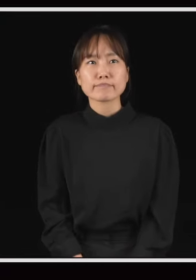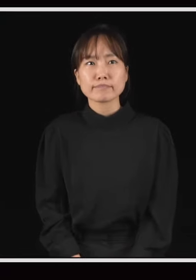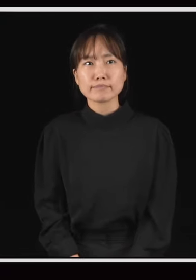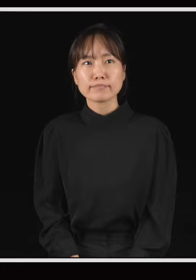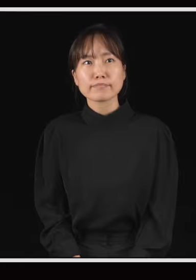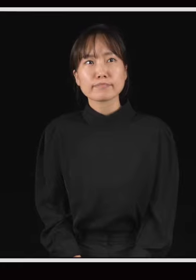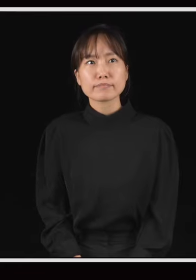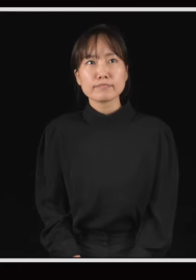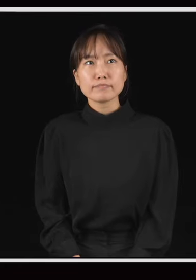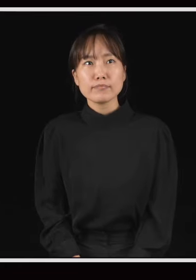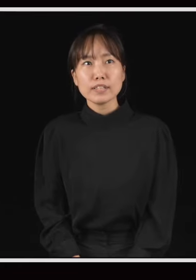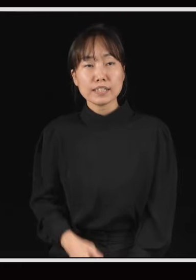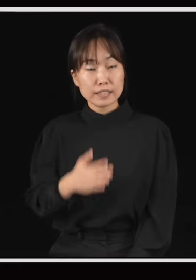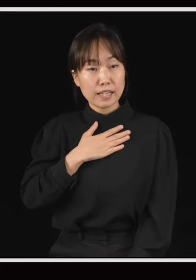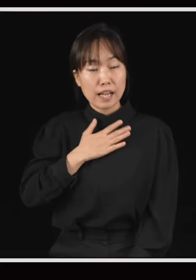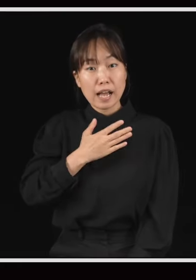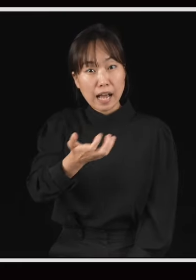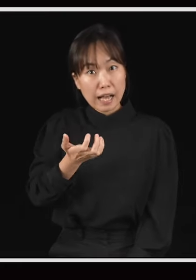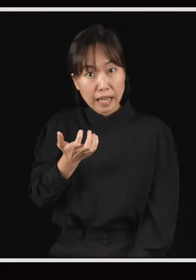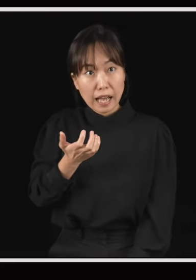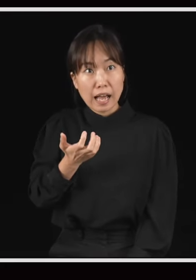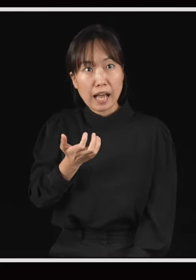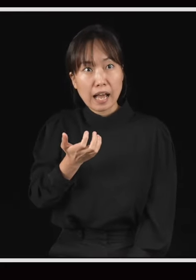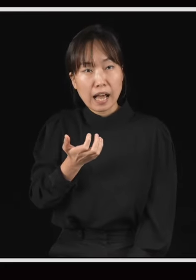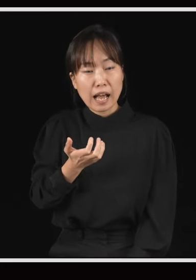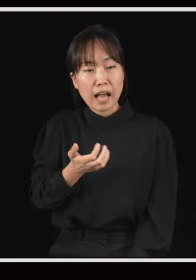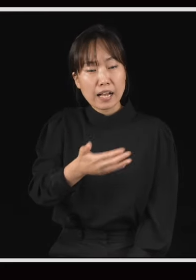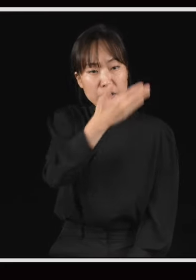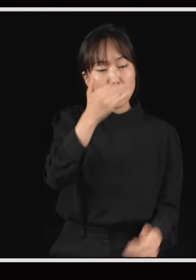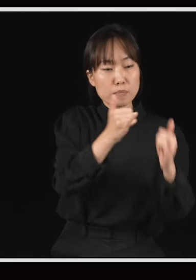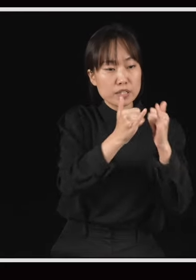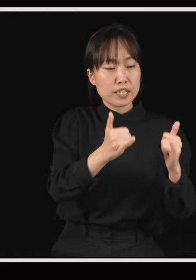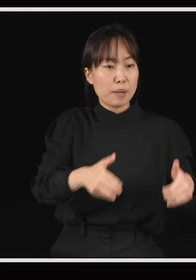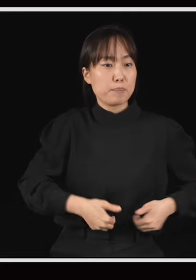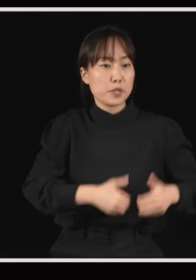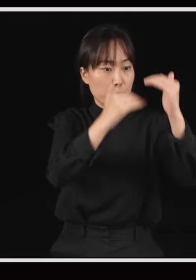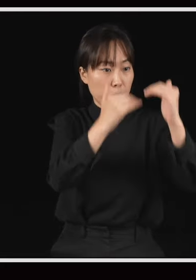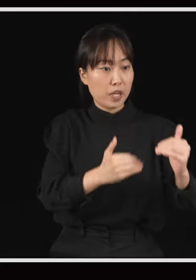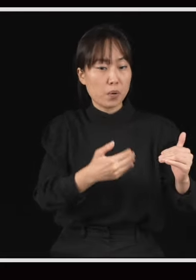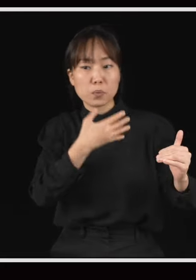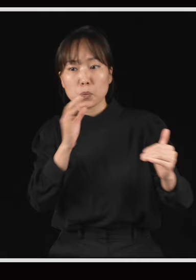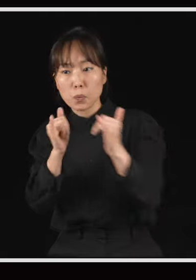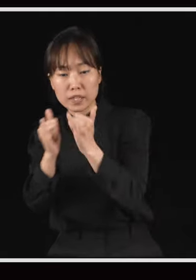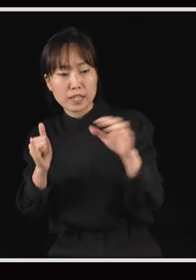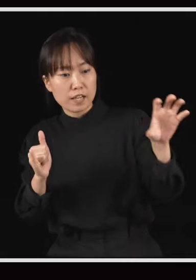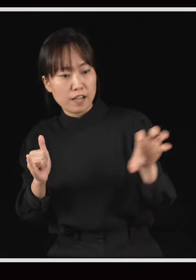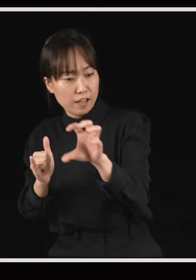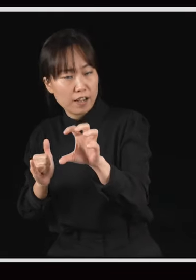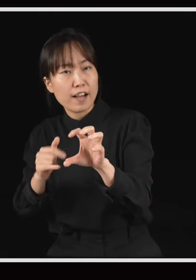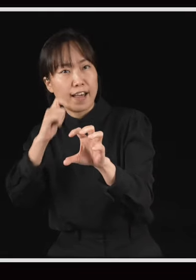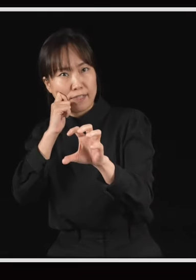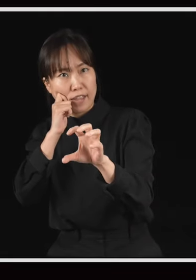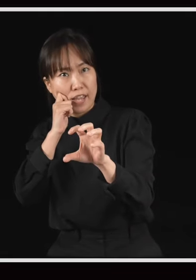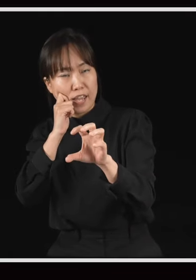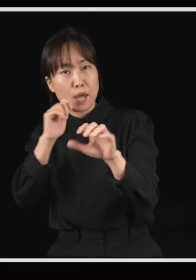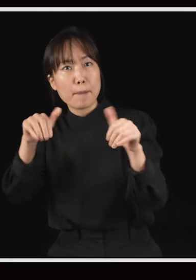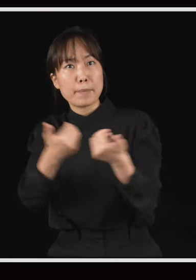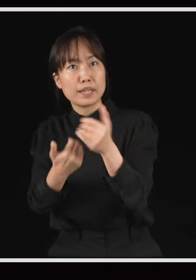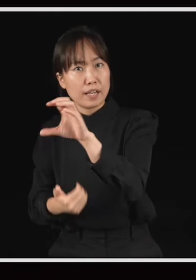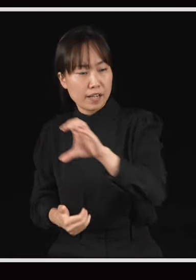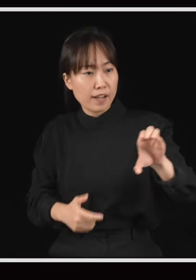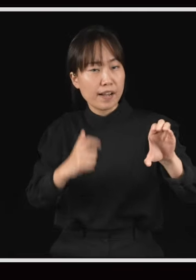거의 다 왔는데, 자, 제가 아까 전에 다른 시기의 어떤 필요한 점을 이 시기에